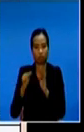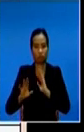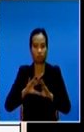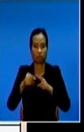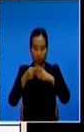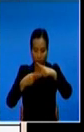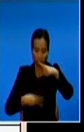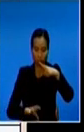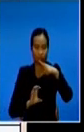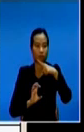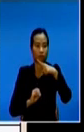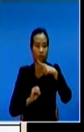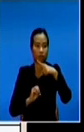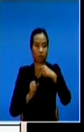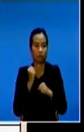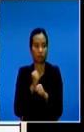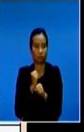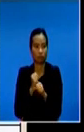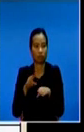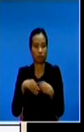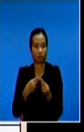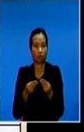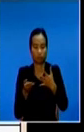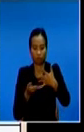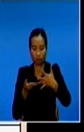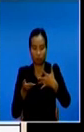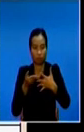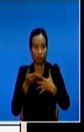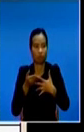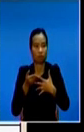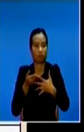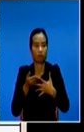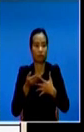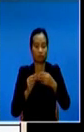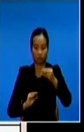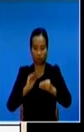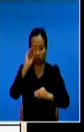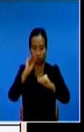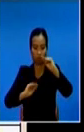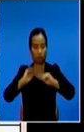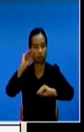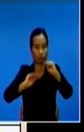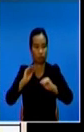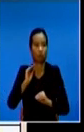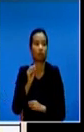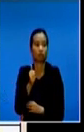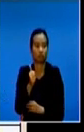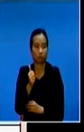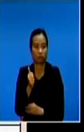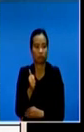ก็จะทำให้ลำดับเขาแซงขึ้นไปนะครับ จากตรงนี้น